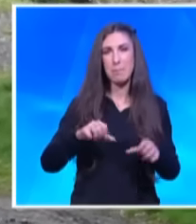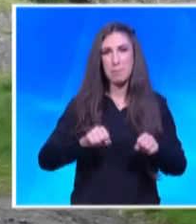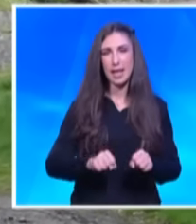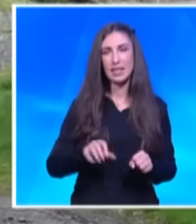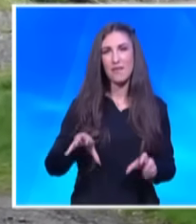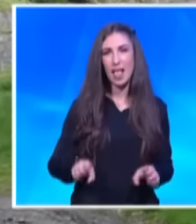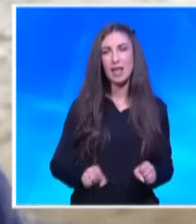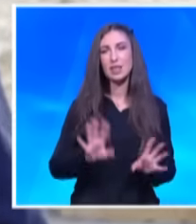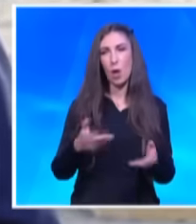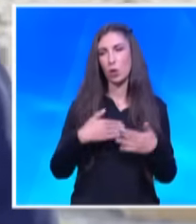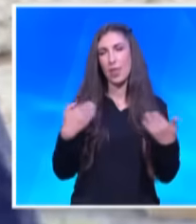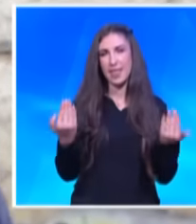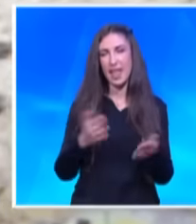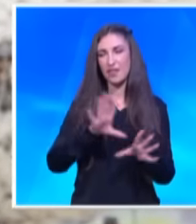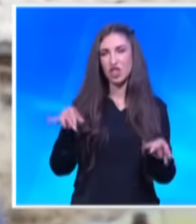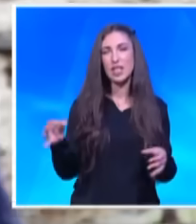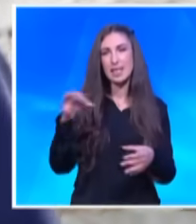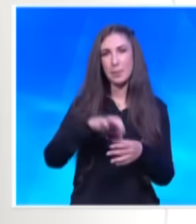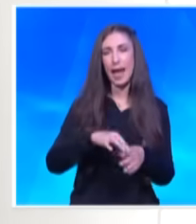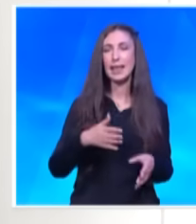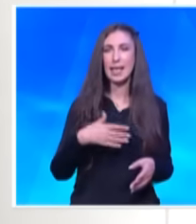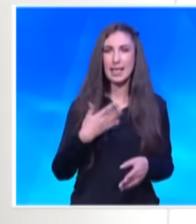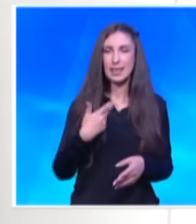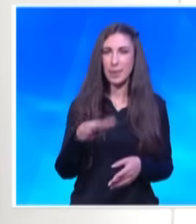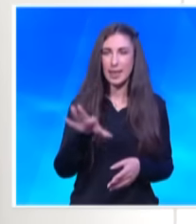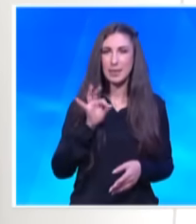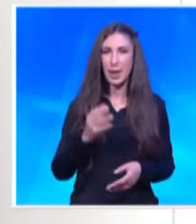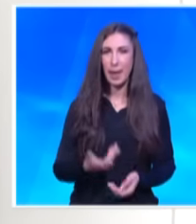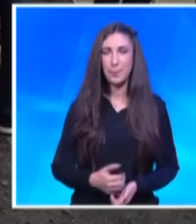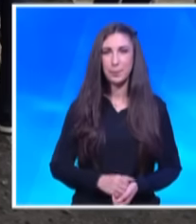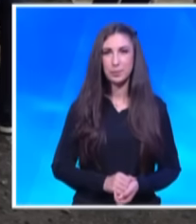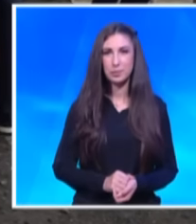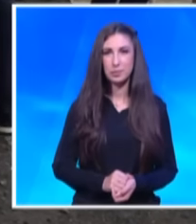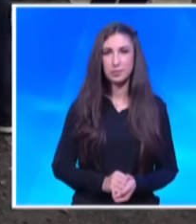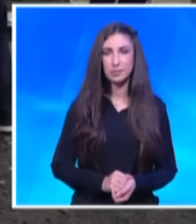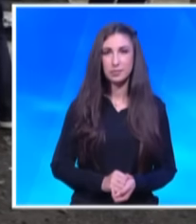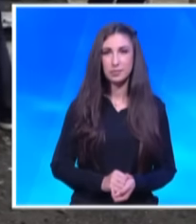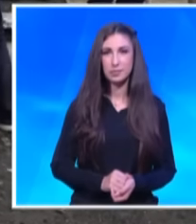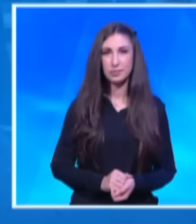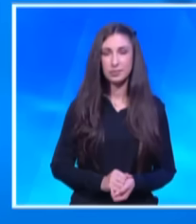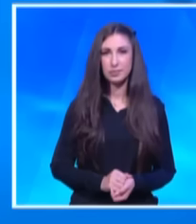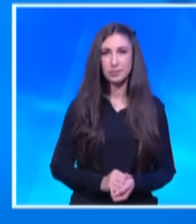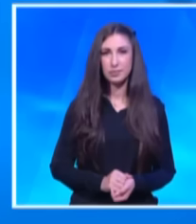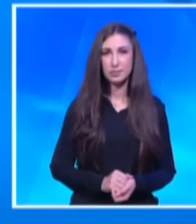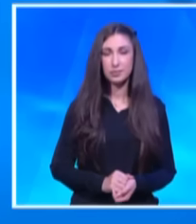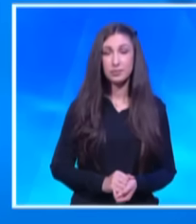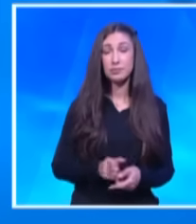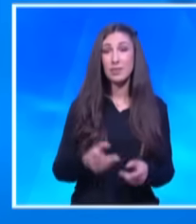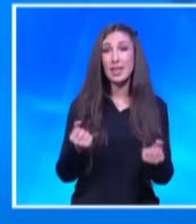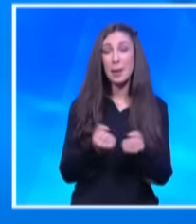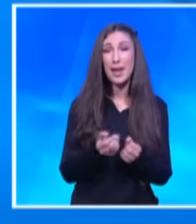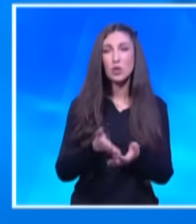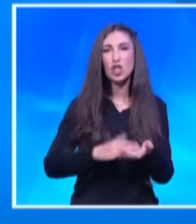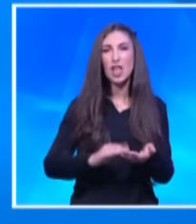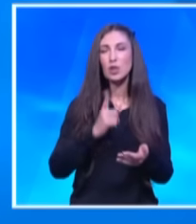каквато всички ние избирателите я изберем. За BTV новините, Гергана Венкова. А на места част